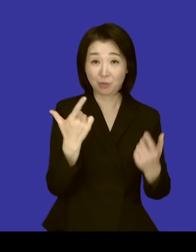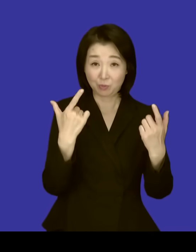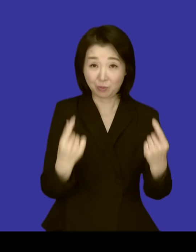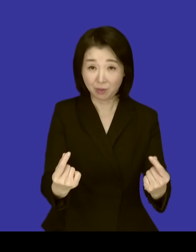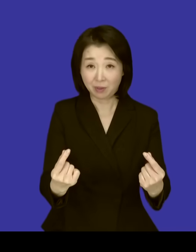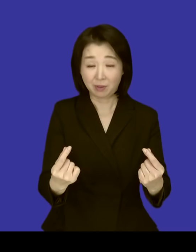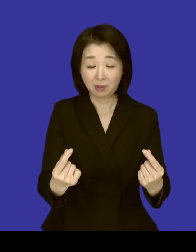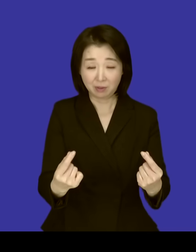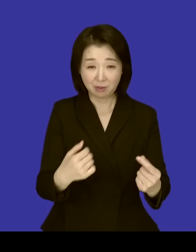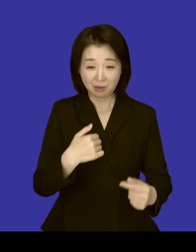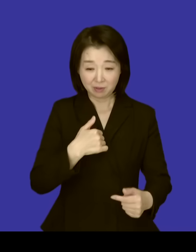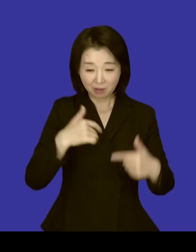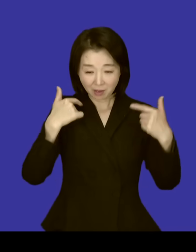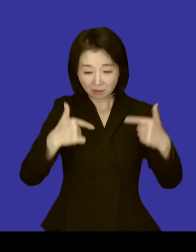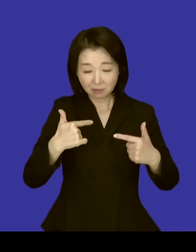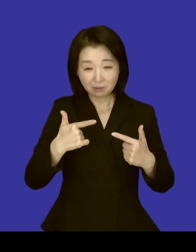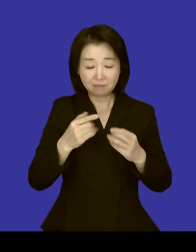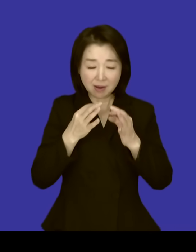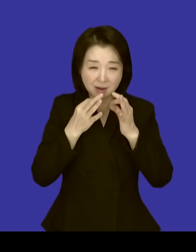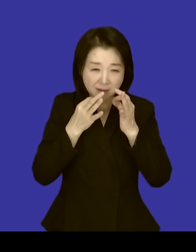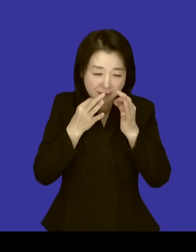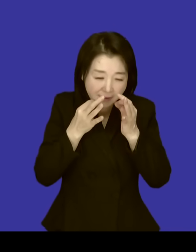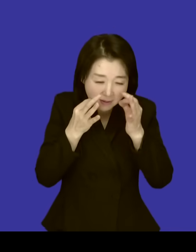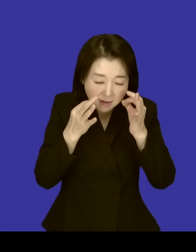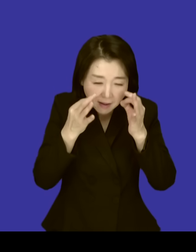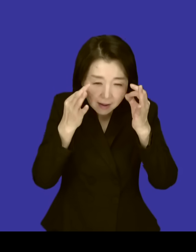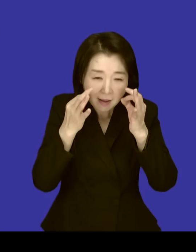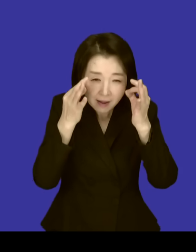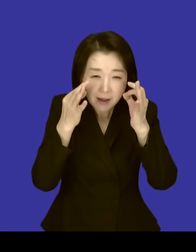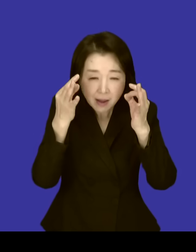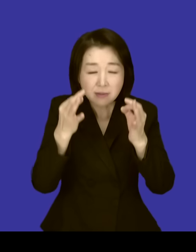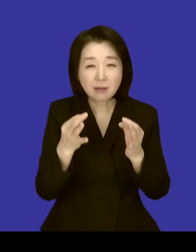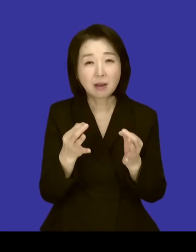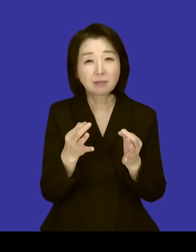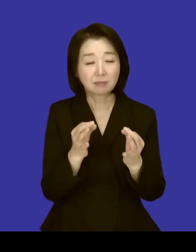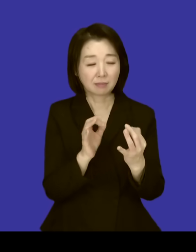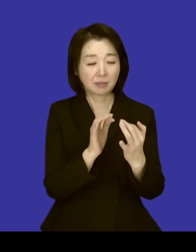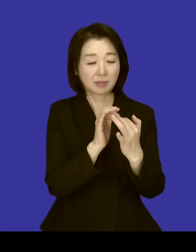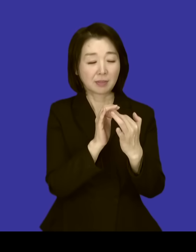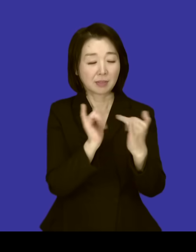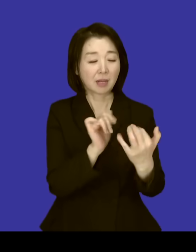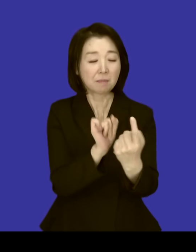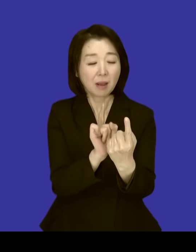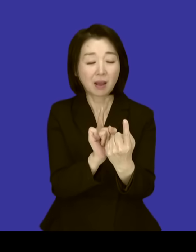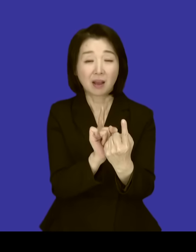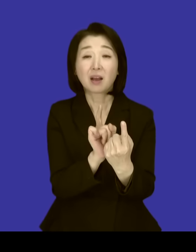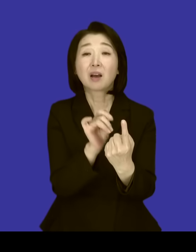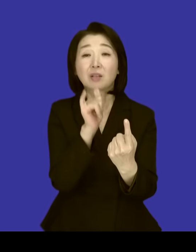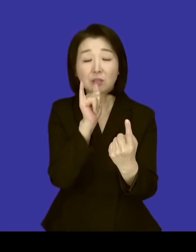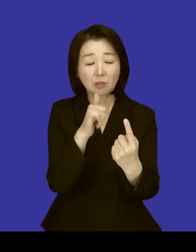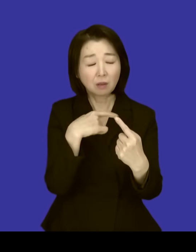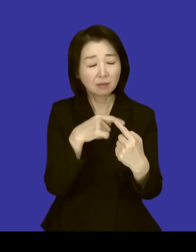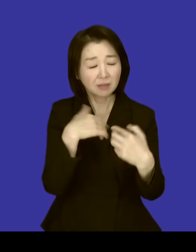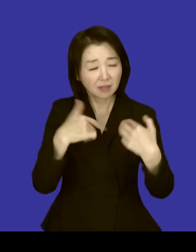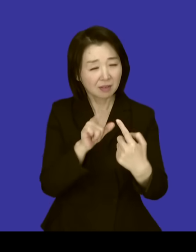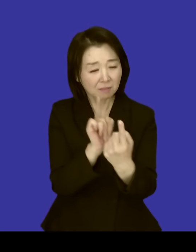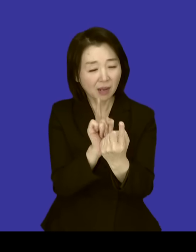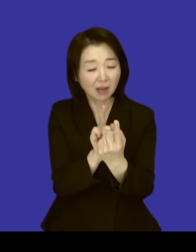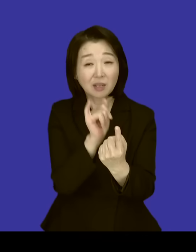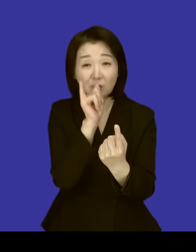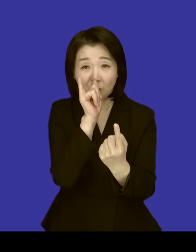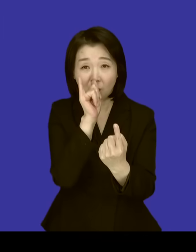때문에 저는 항상 이 절실함을 상대해야 될 사람들, 절실함 환자들의 그 절실함을 늘 대면해야